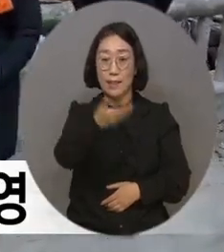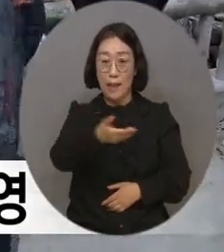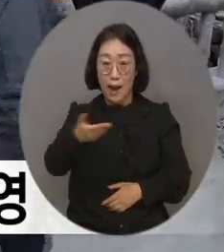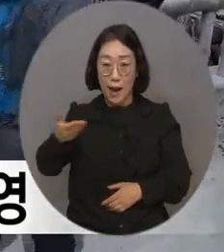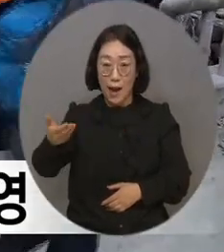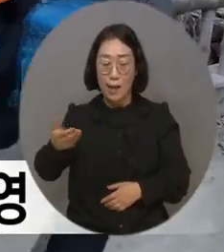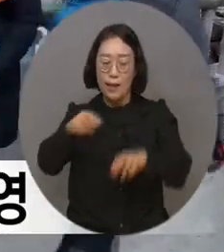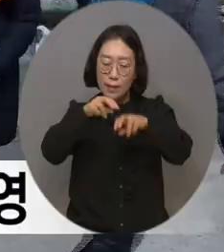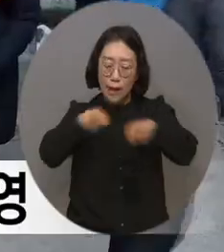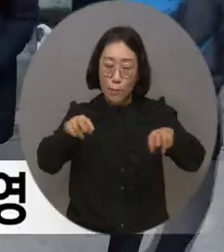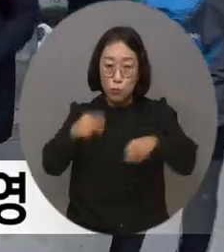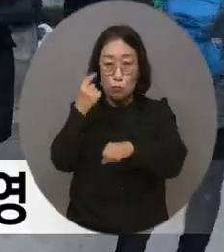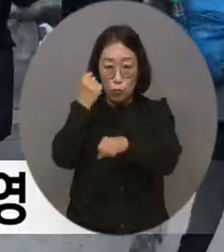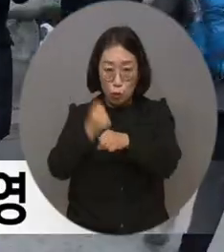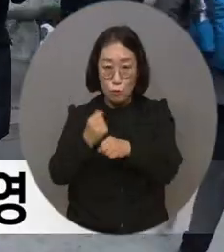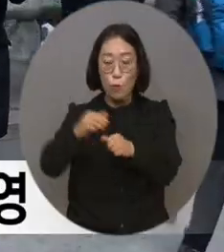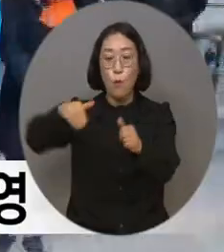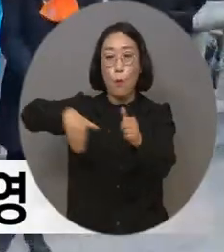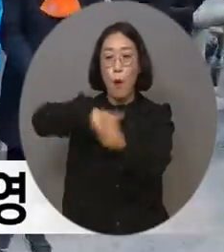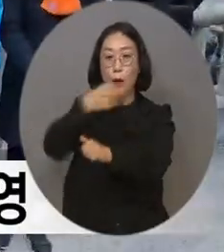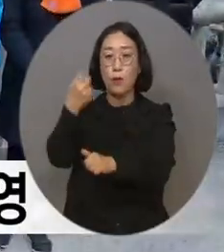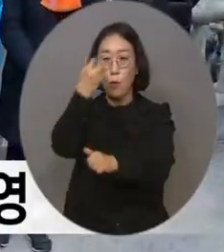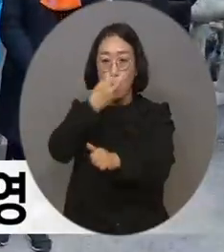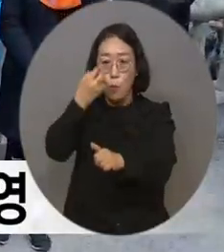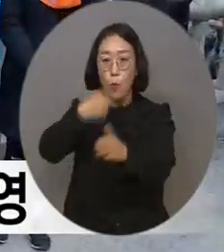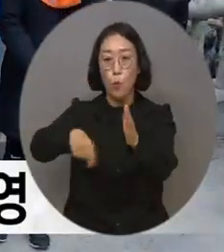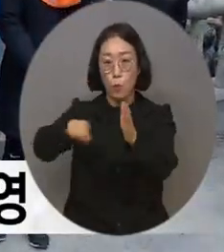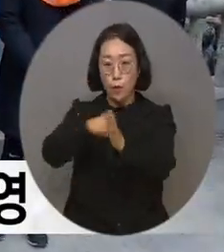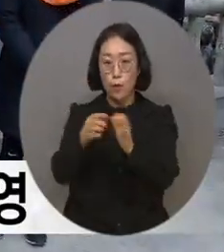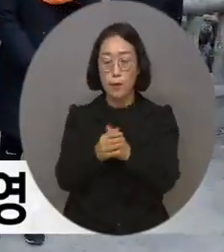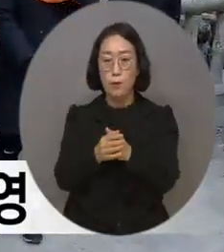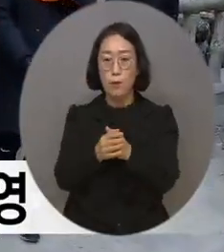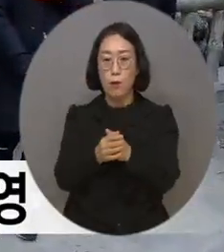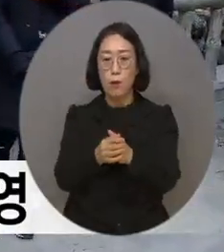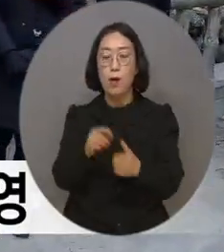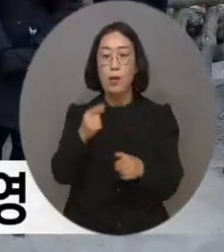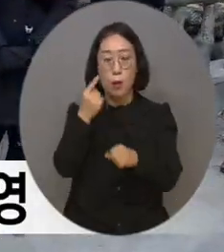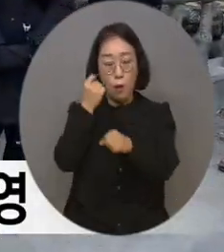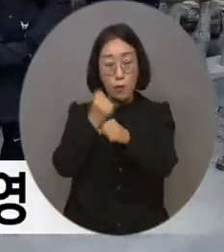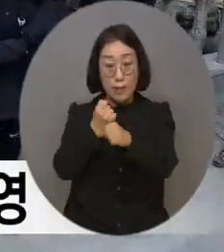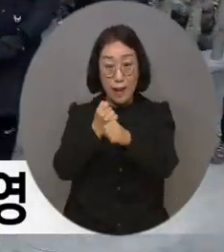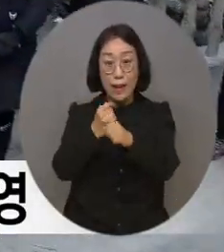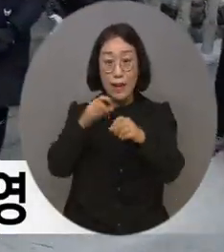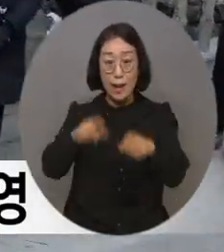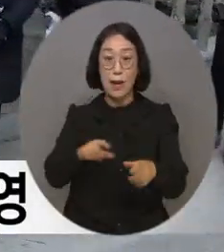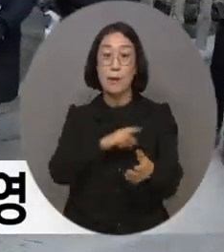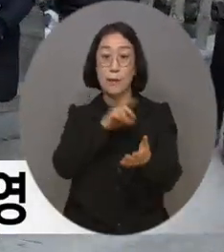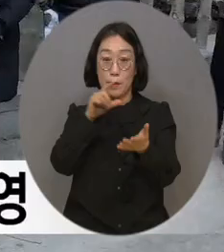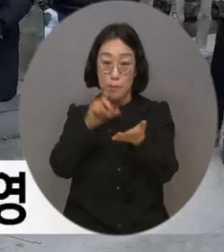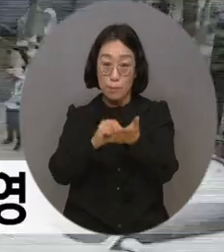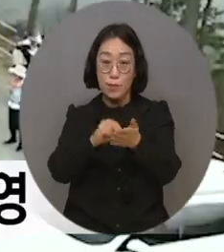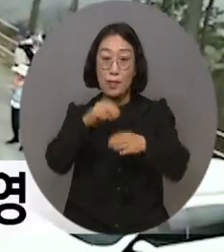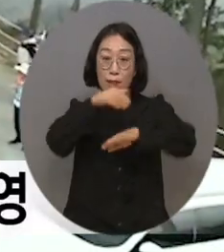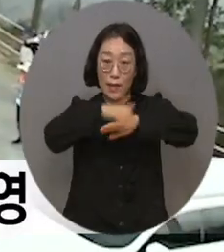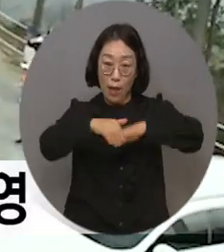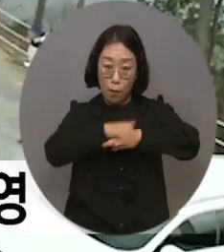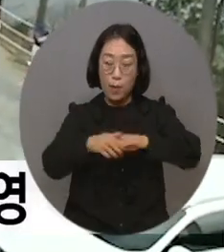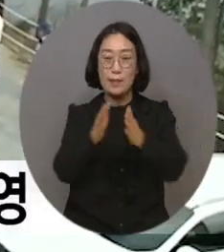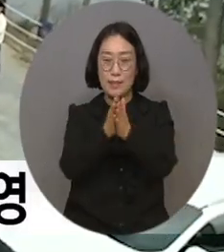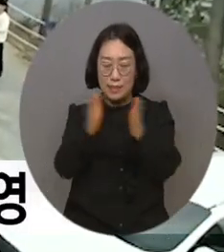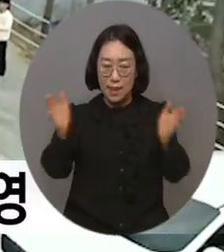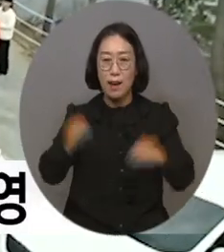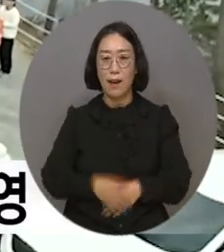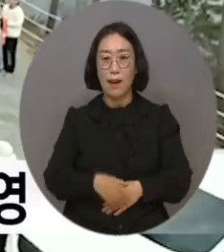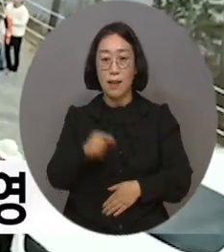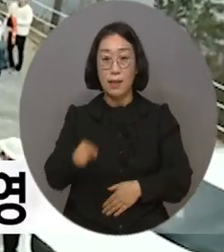생태탐구와 환경보전 실천학습을 위한 공생의 물길 영산강 프로젝트를 운영합니다. 이